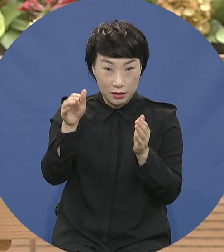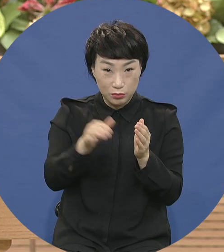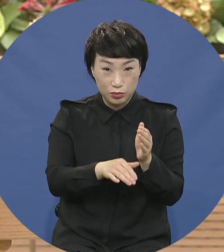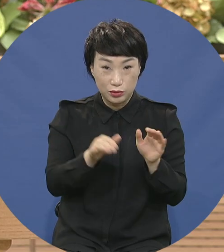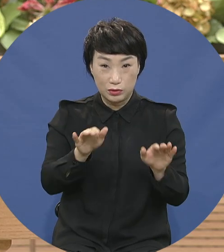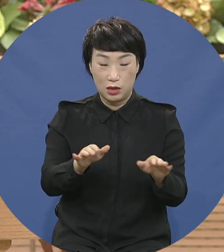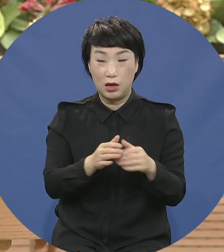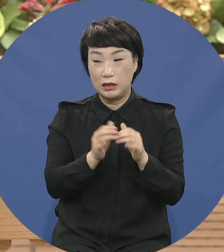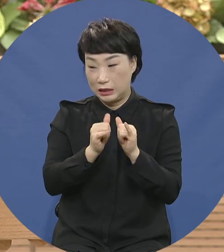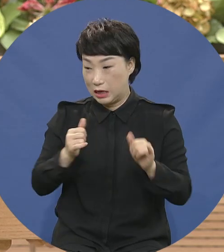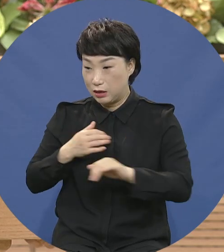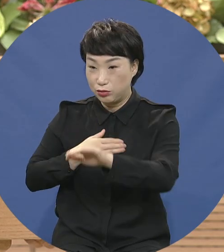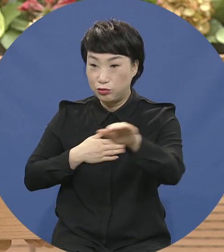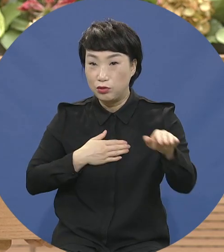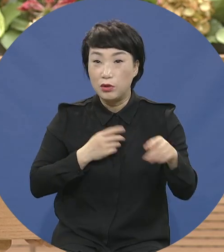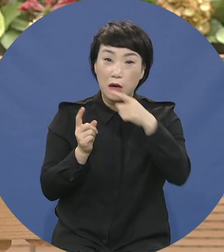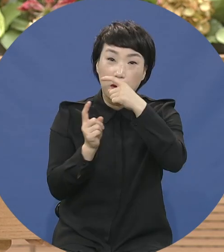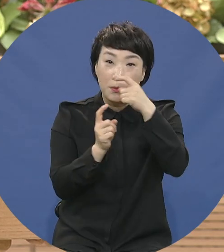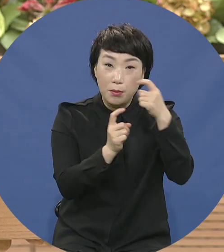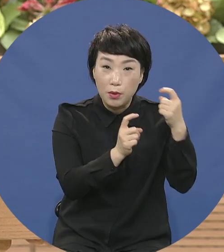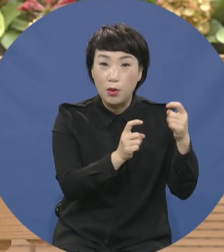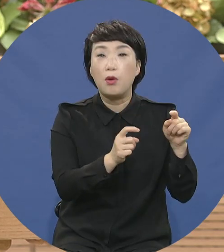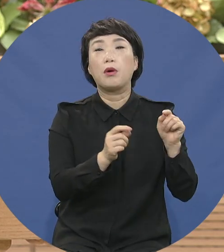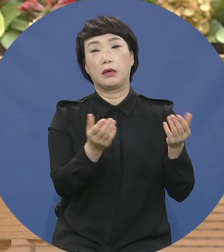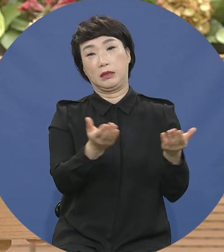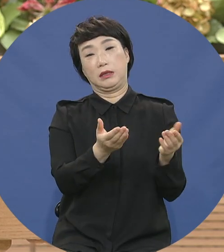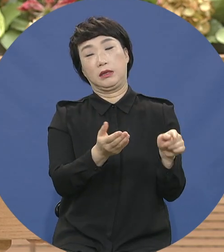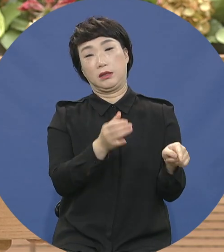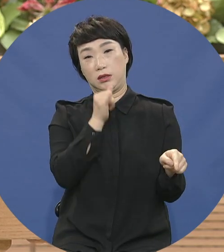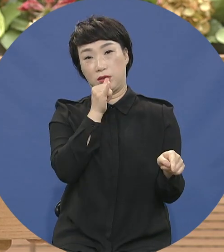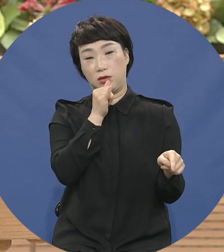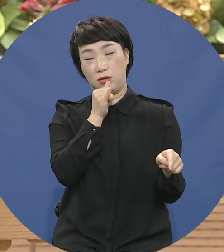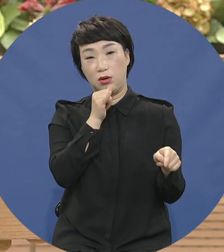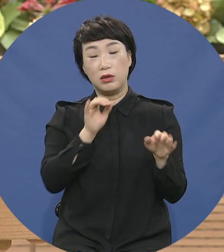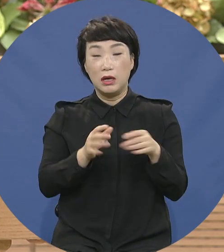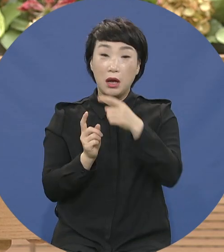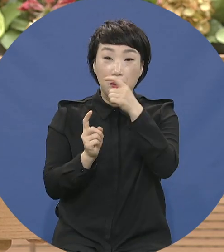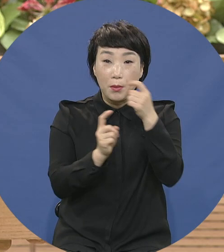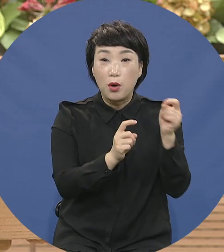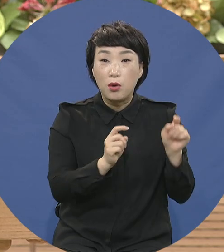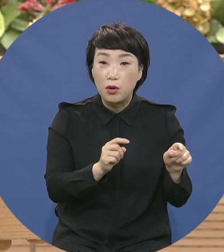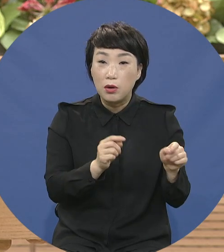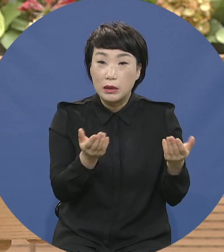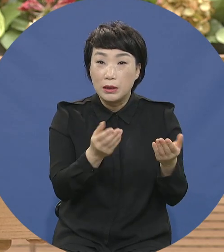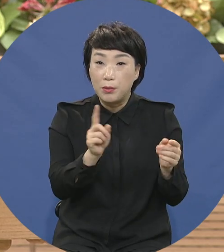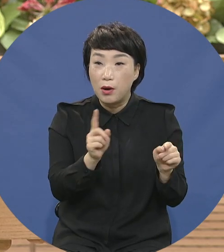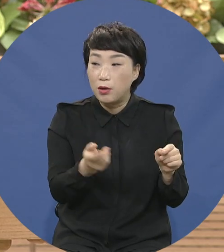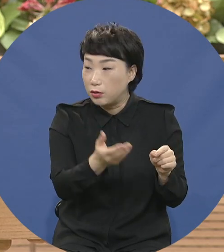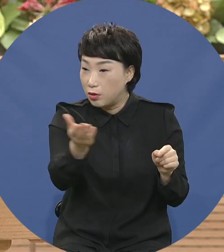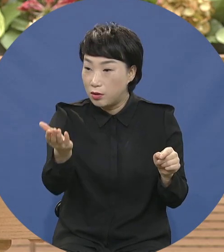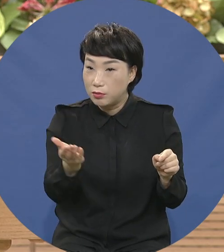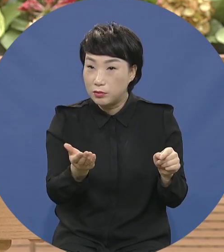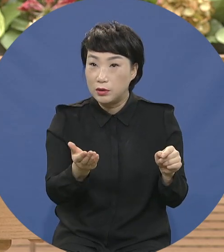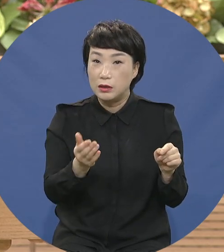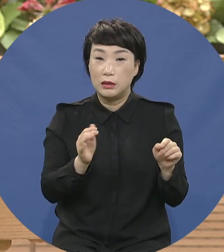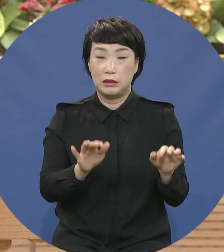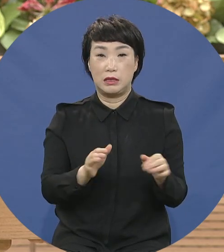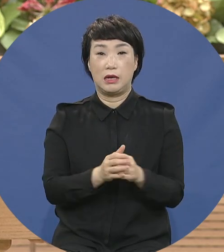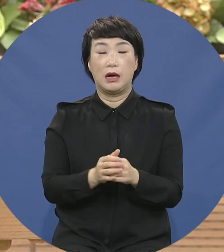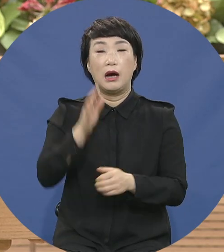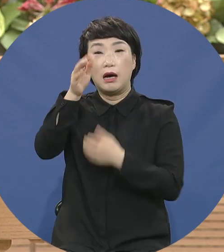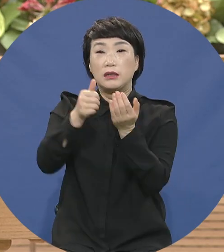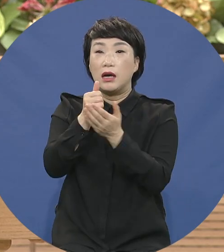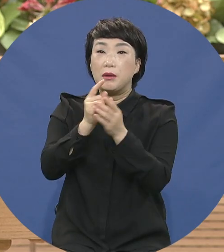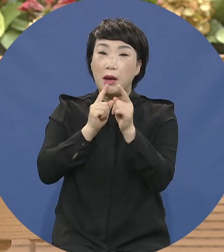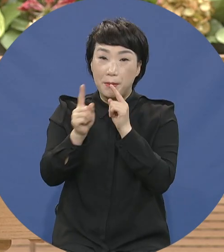동산부터 우리 인간을 미혹하는 일을 하는데, 이 미혹하는 일이 무슨 일이냐?